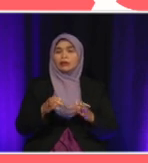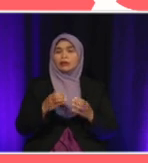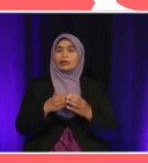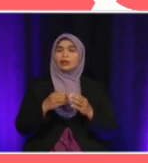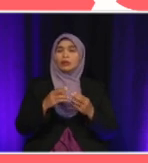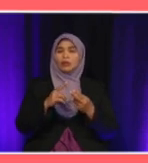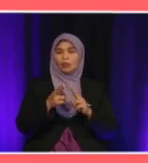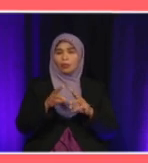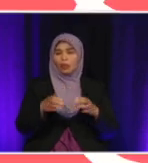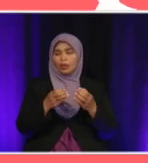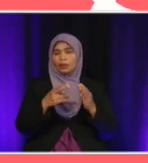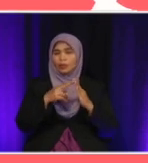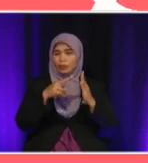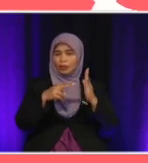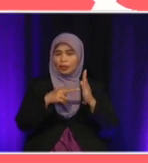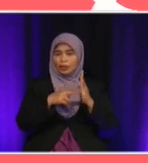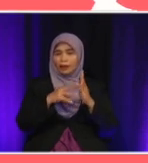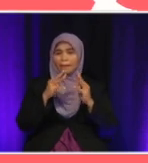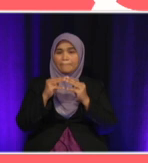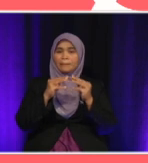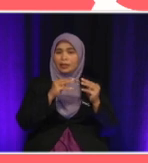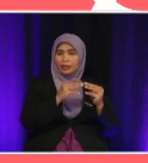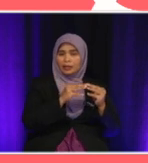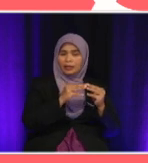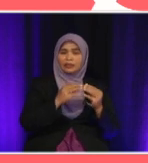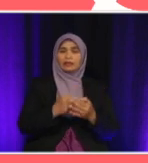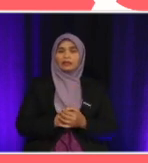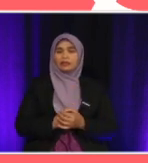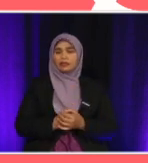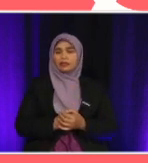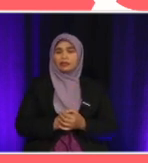untuk jam di masjid untuk